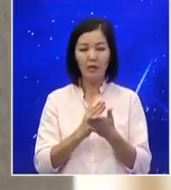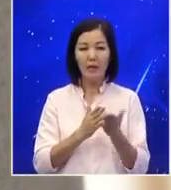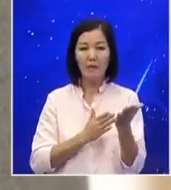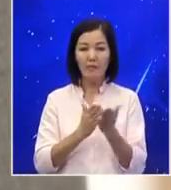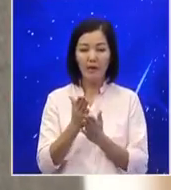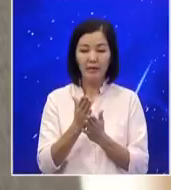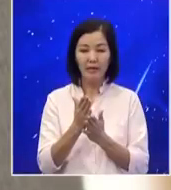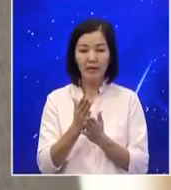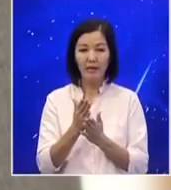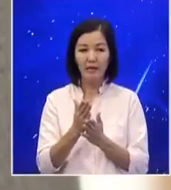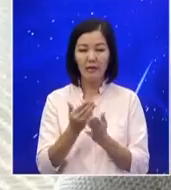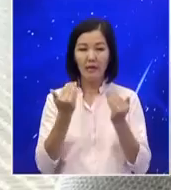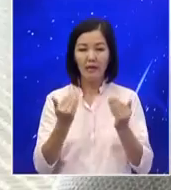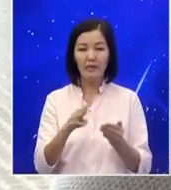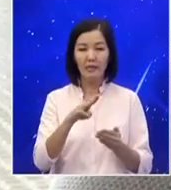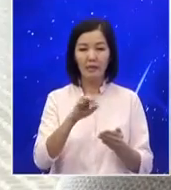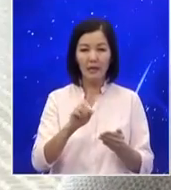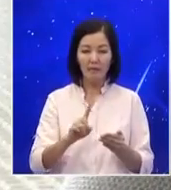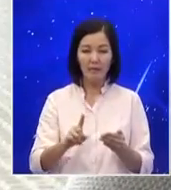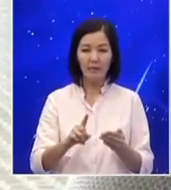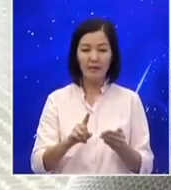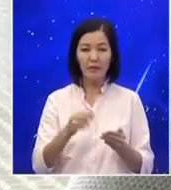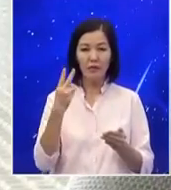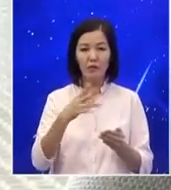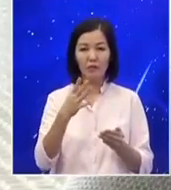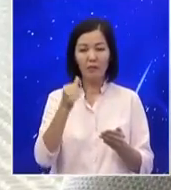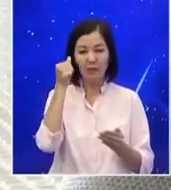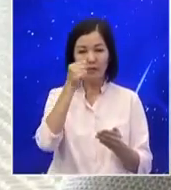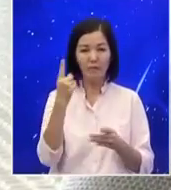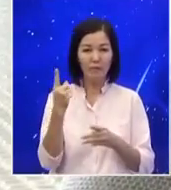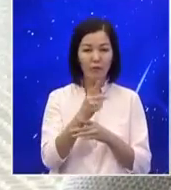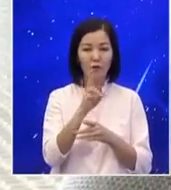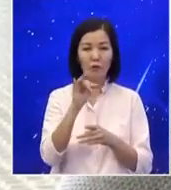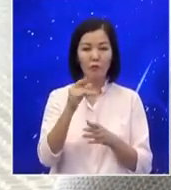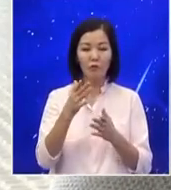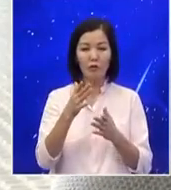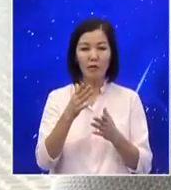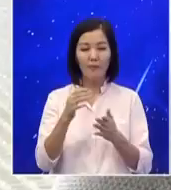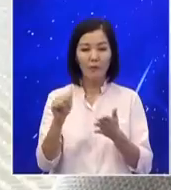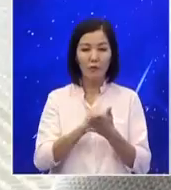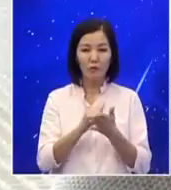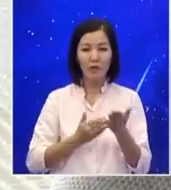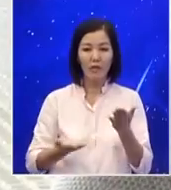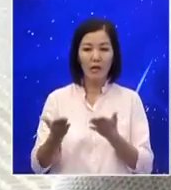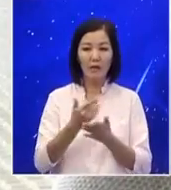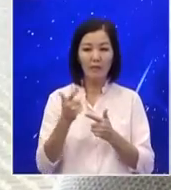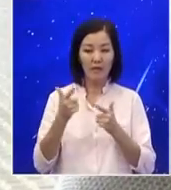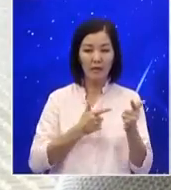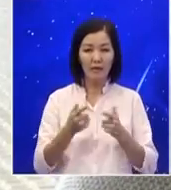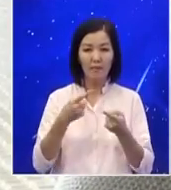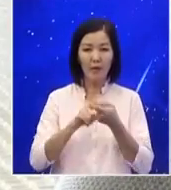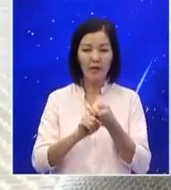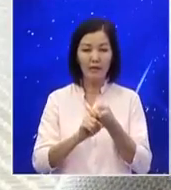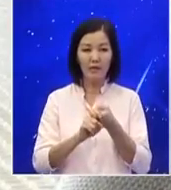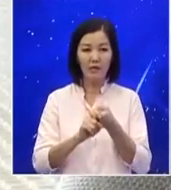біз тамыздың аяғында 25-ні ден кейін бірінші курстарға қабылдау аяқталғаннан кейін барлық білімгерлермен байланысқа